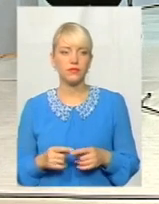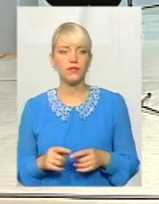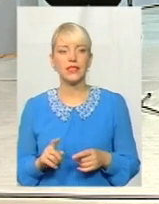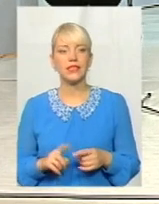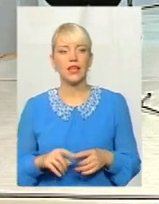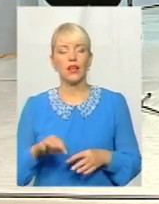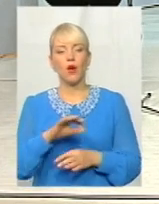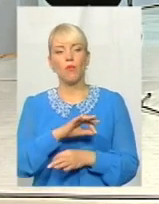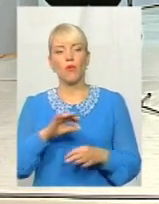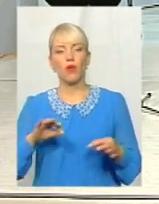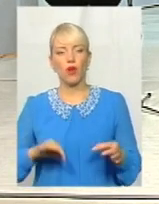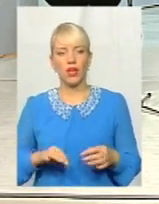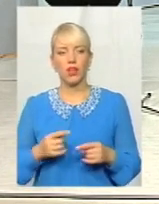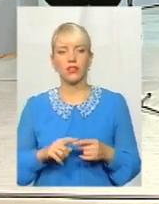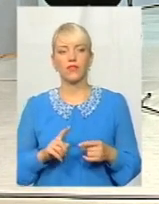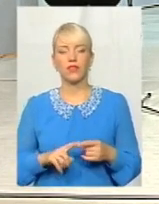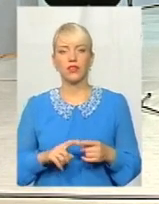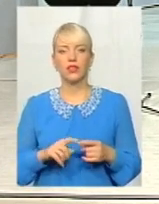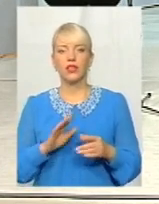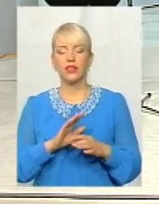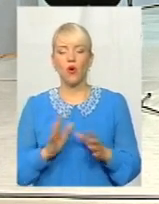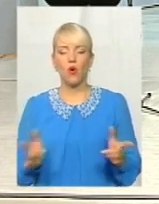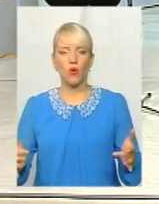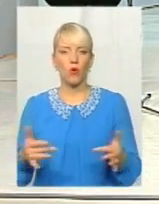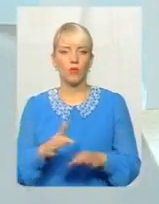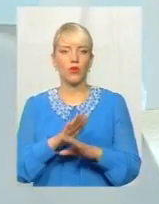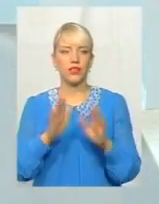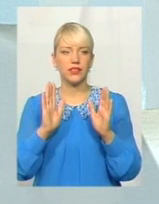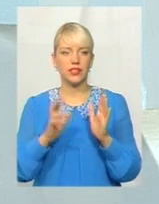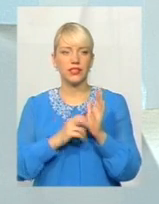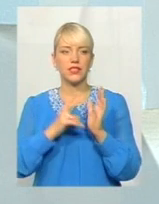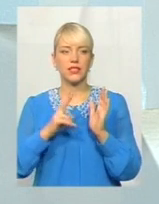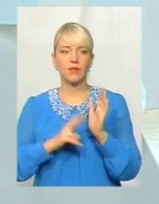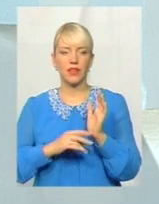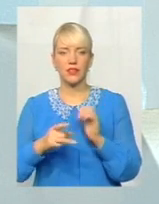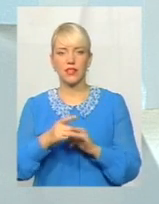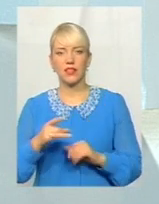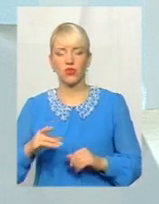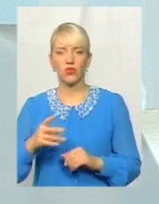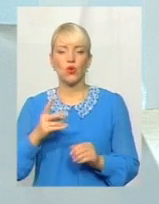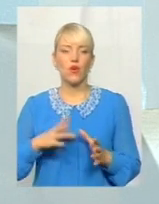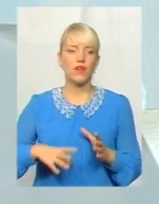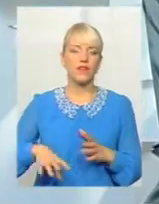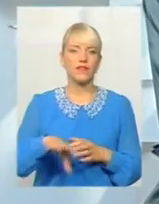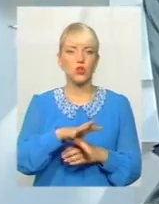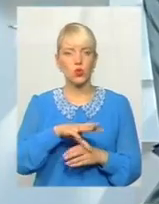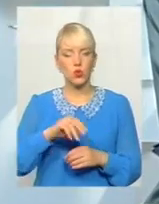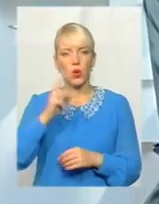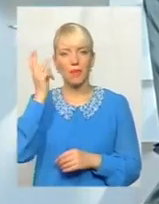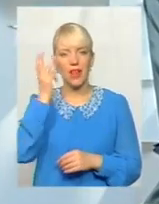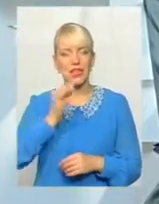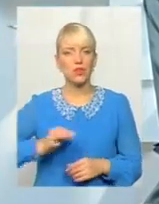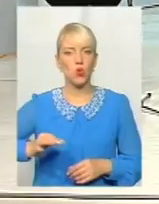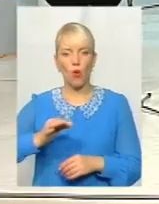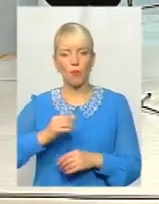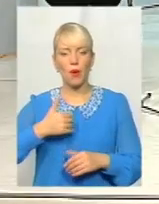ми вже говорили. Проєкт розрахований не лише на 17 районів, на всю Хмельницьку область. Просто ми хотіли донести людям інформацію